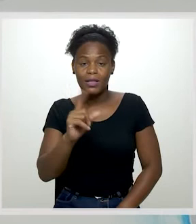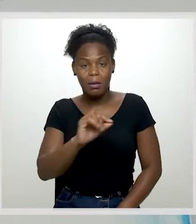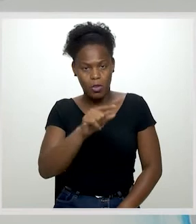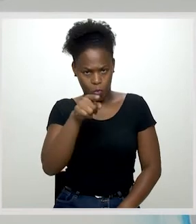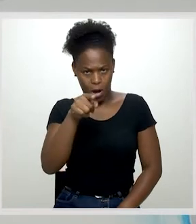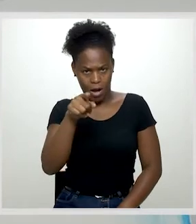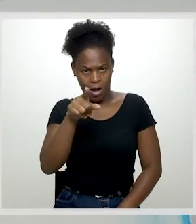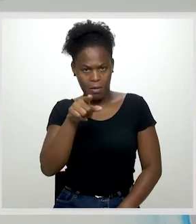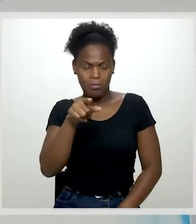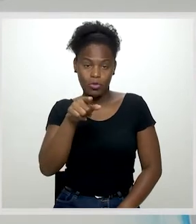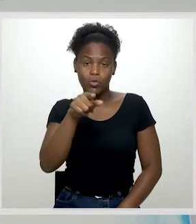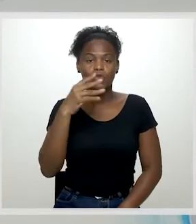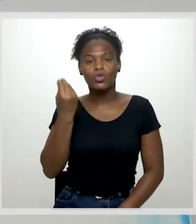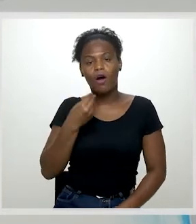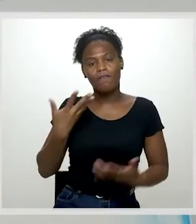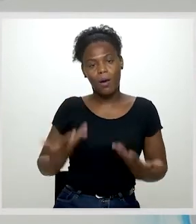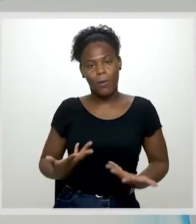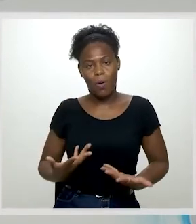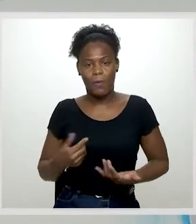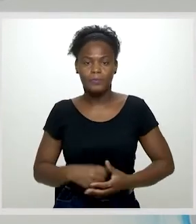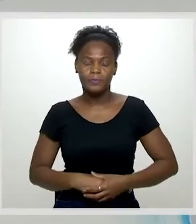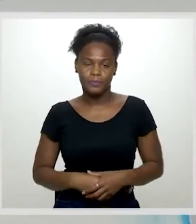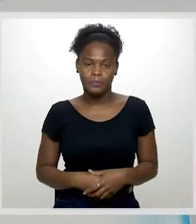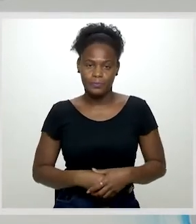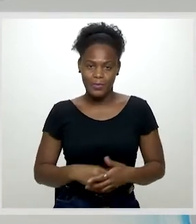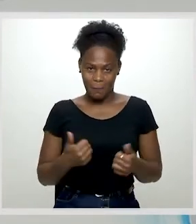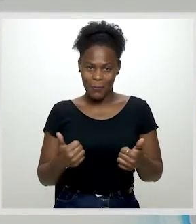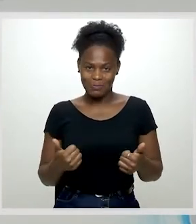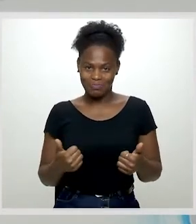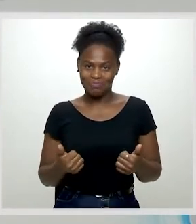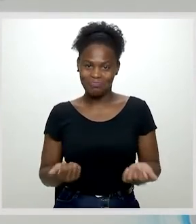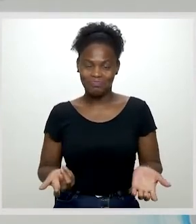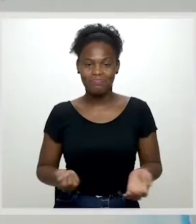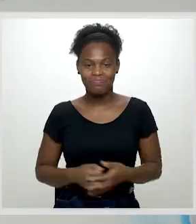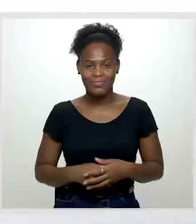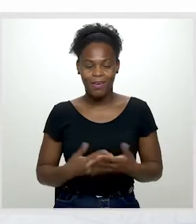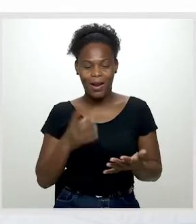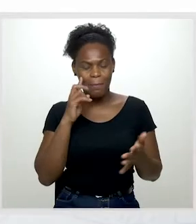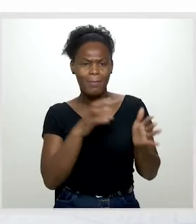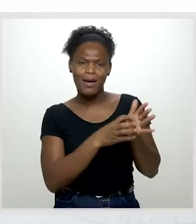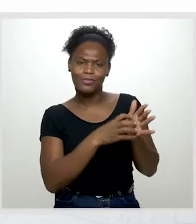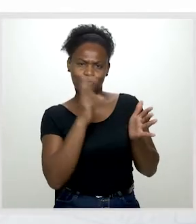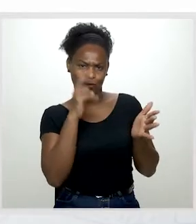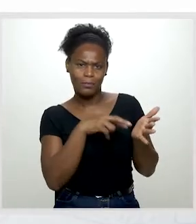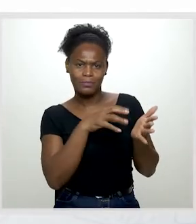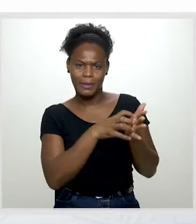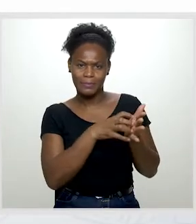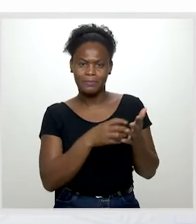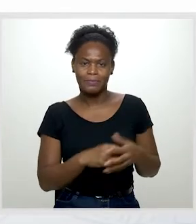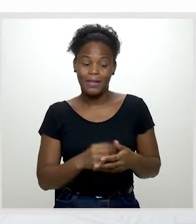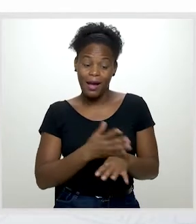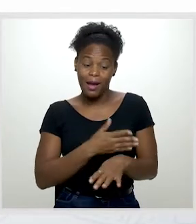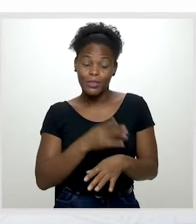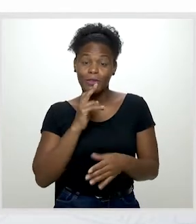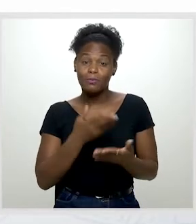Et toi, tu dois être un jeune d'aujourd'hui. C'est bon? Alors, regarde ces images.